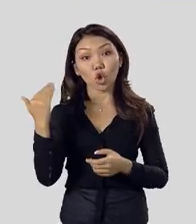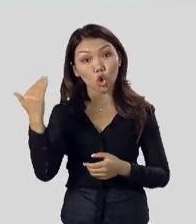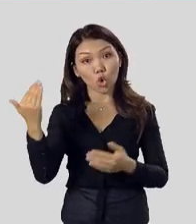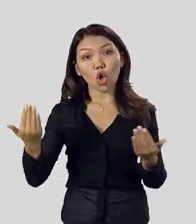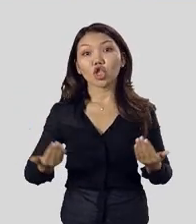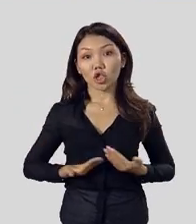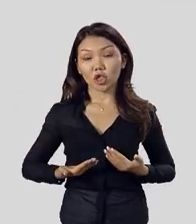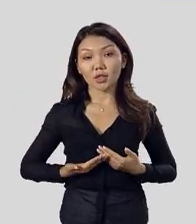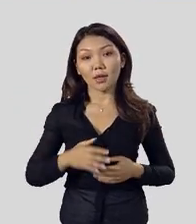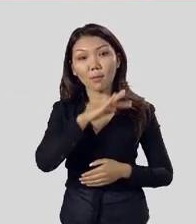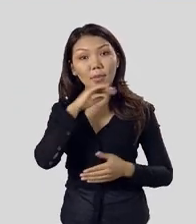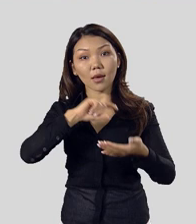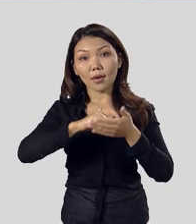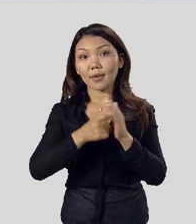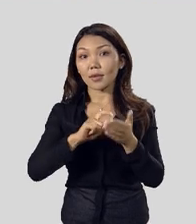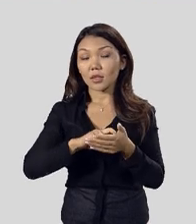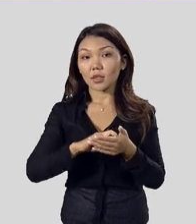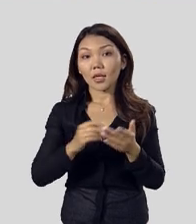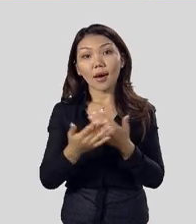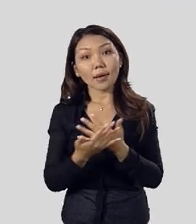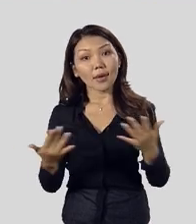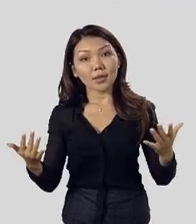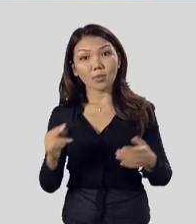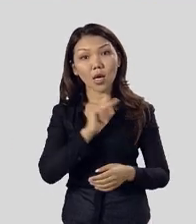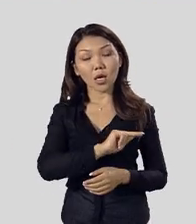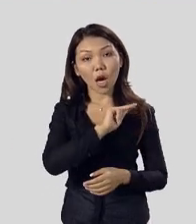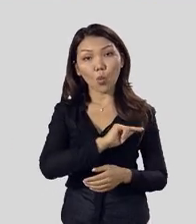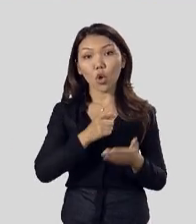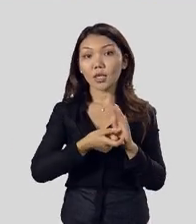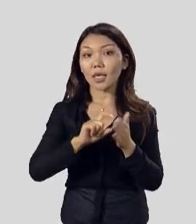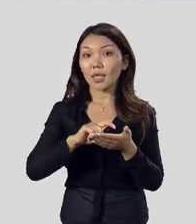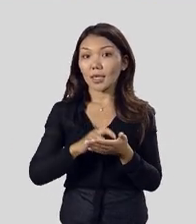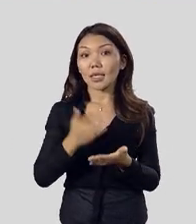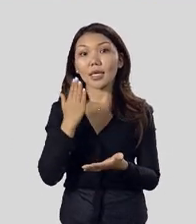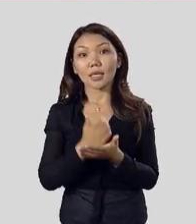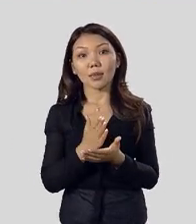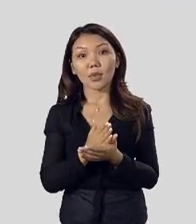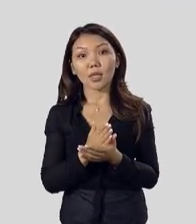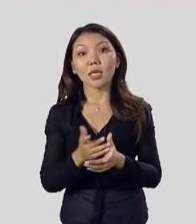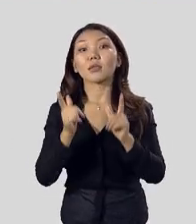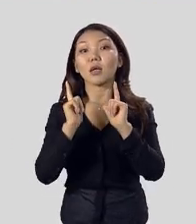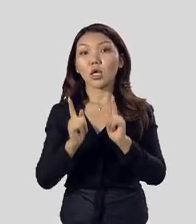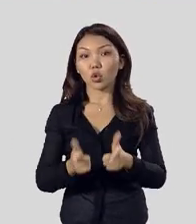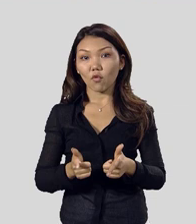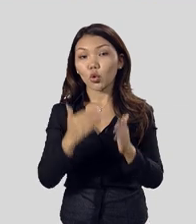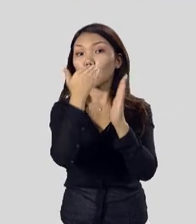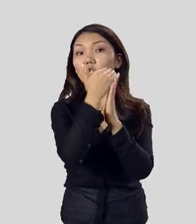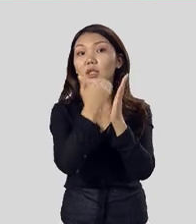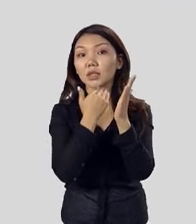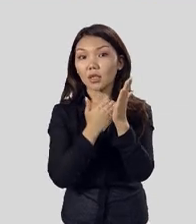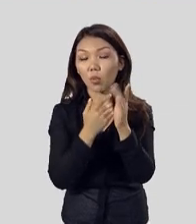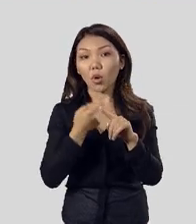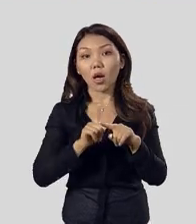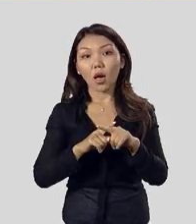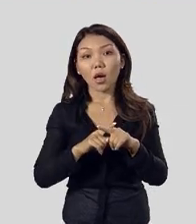в многоклеточных организмах работа клеток представляет собой согласованную систему это